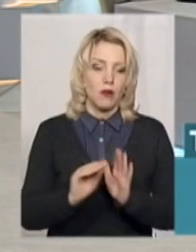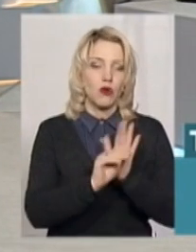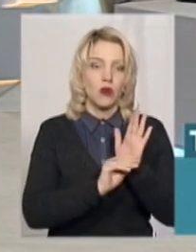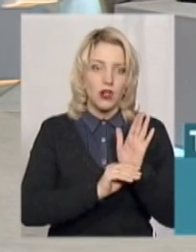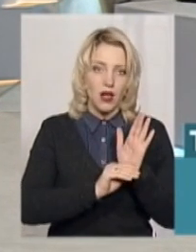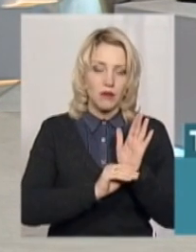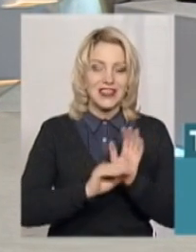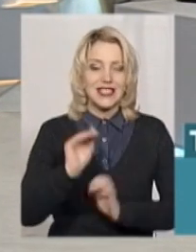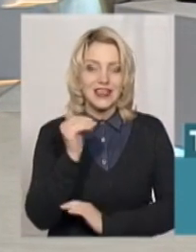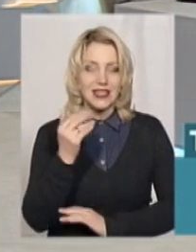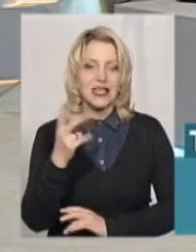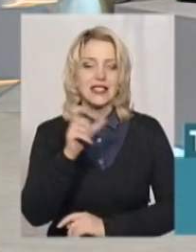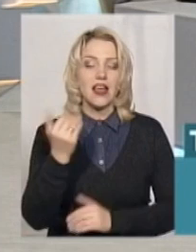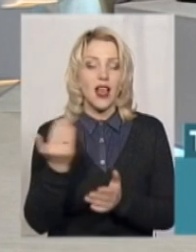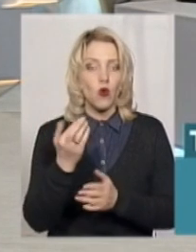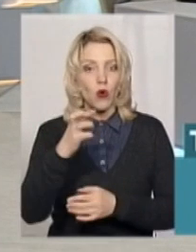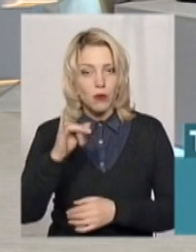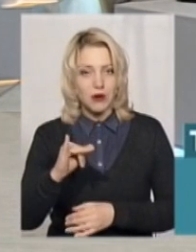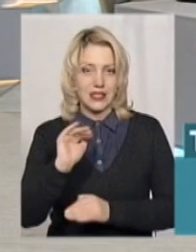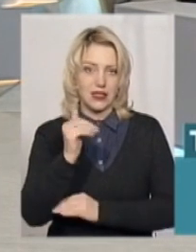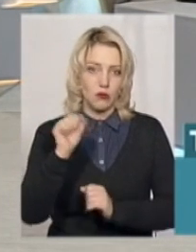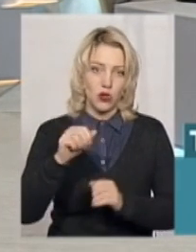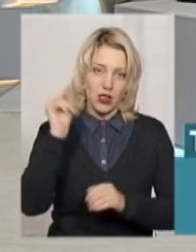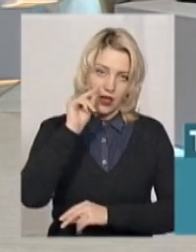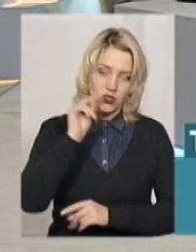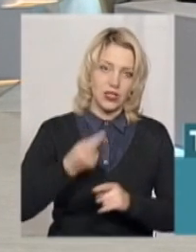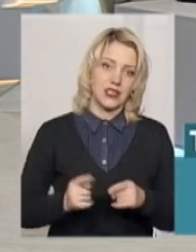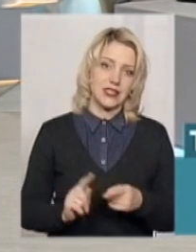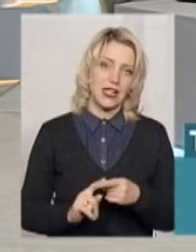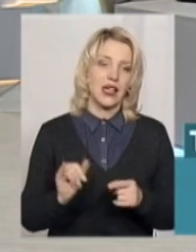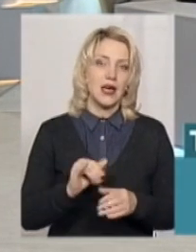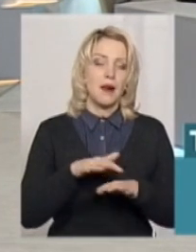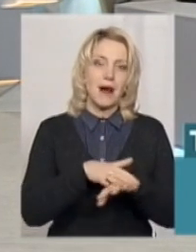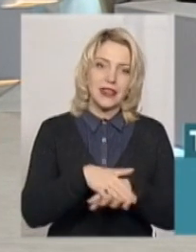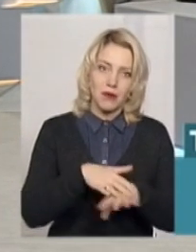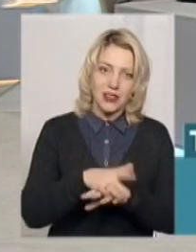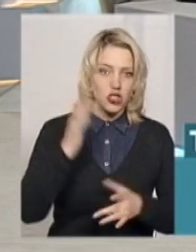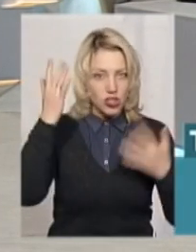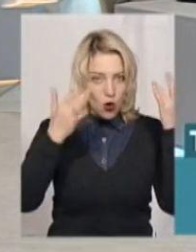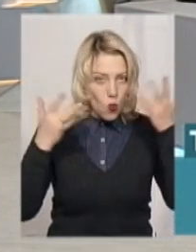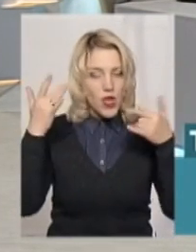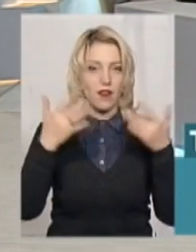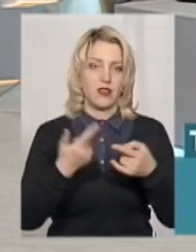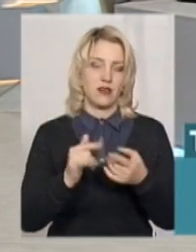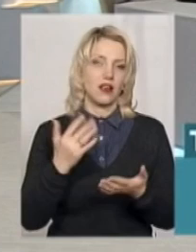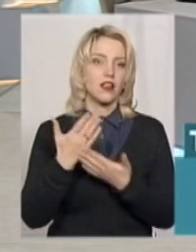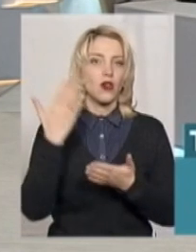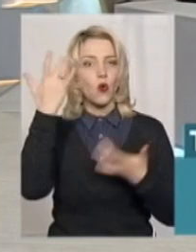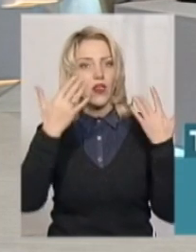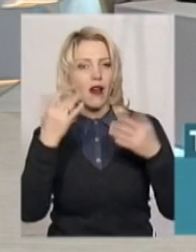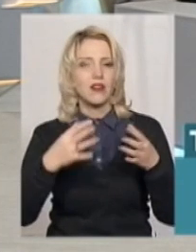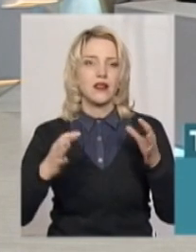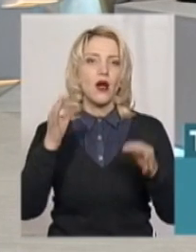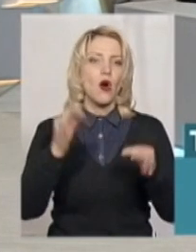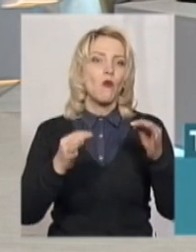програми дитини, за якою вона могла би навчатися. Наприклад, це і математичні уявлення, і уявлення про